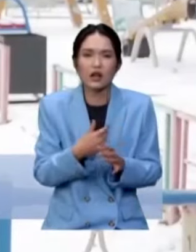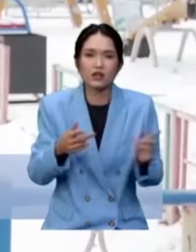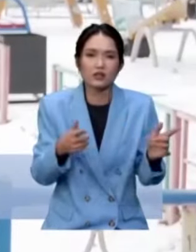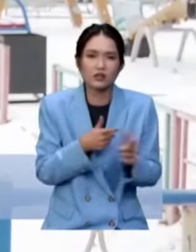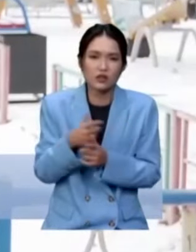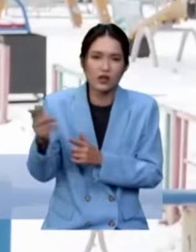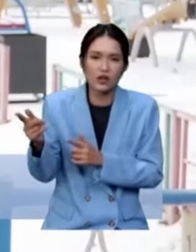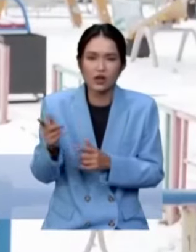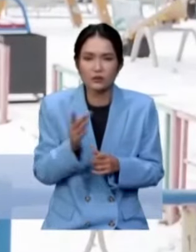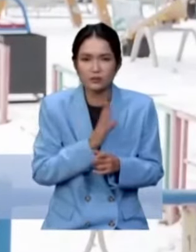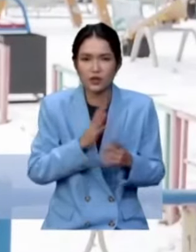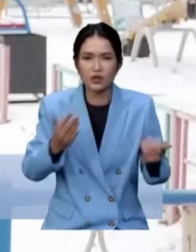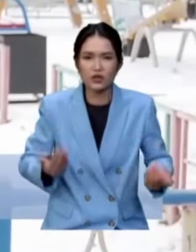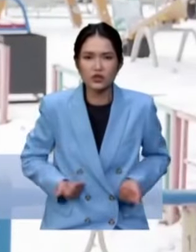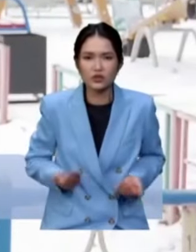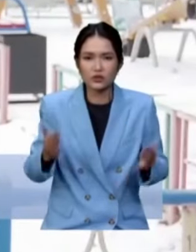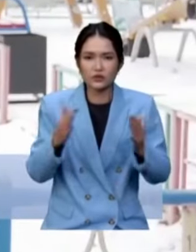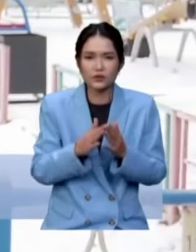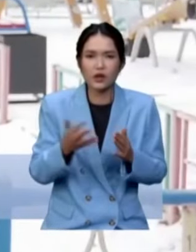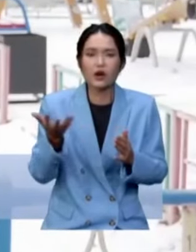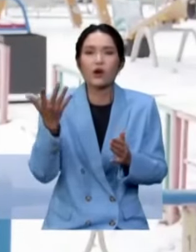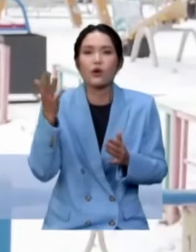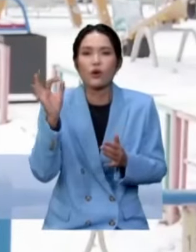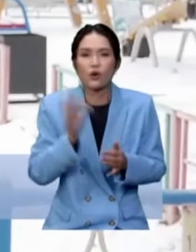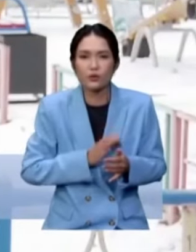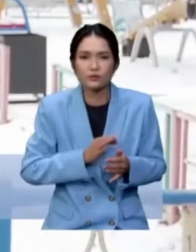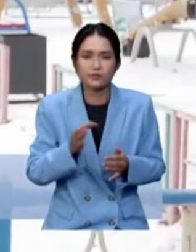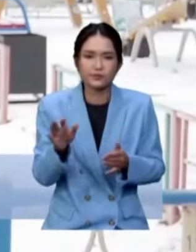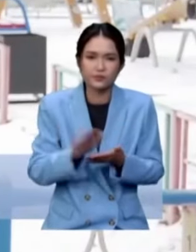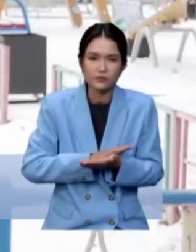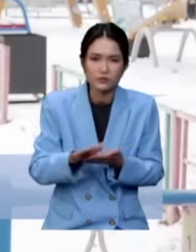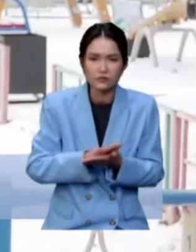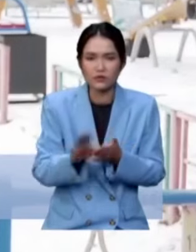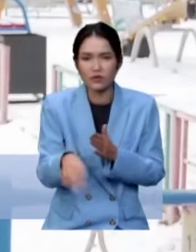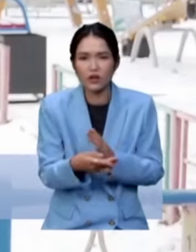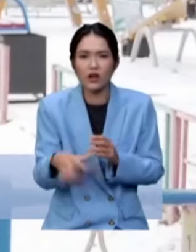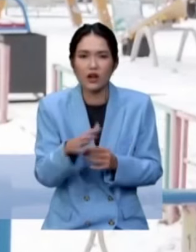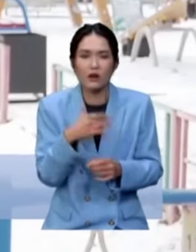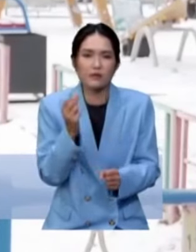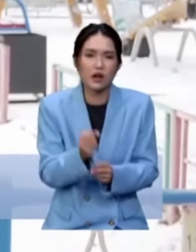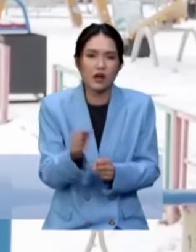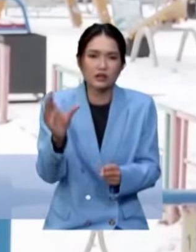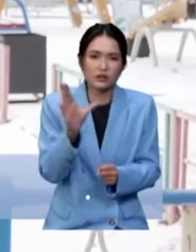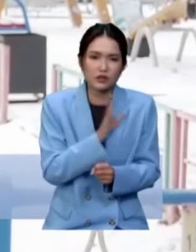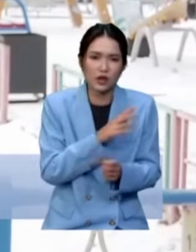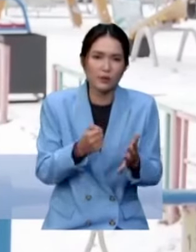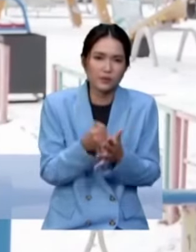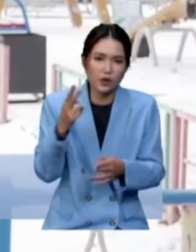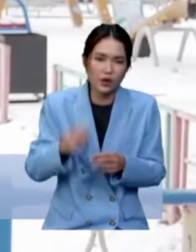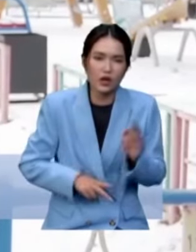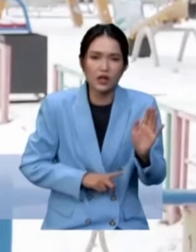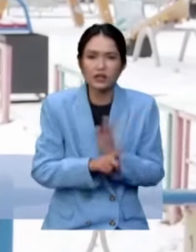по жилых домах на 100%, и промытый, и прочистит, и все сделано. Заканчивается